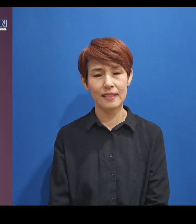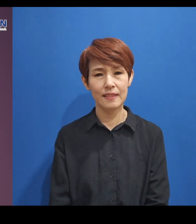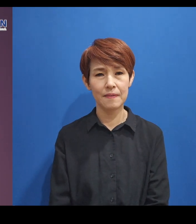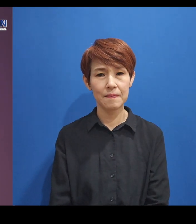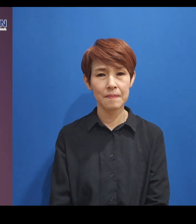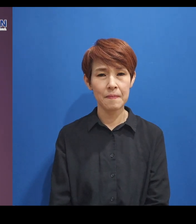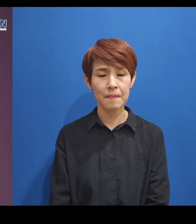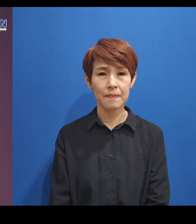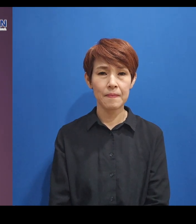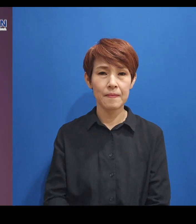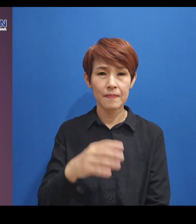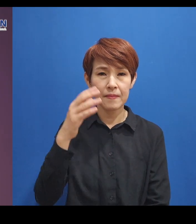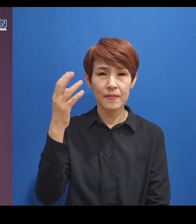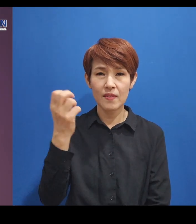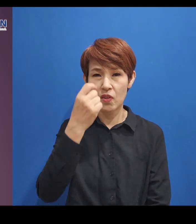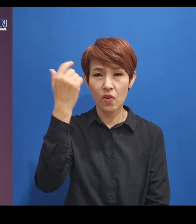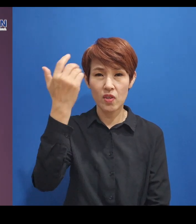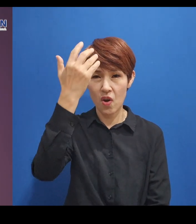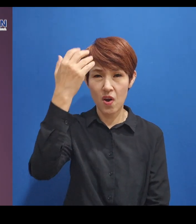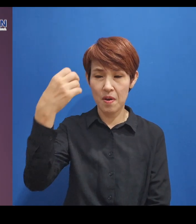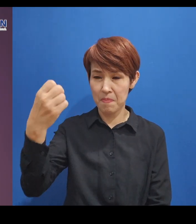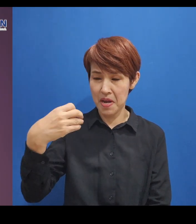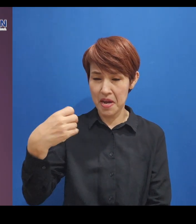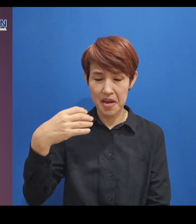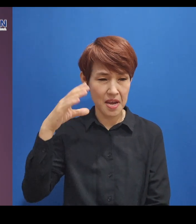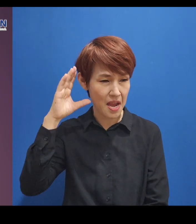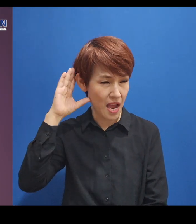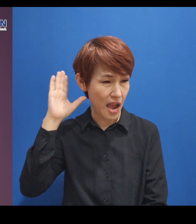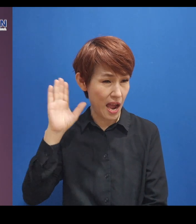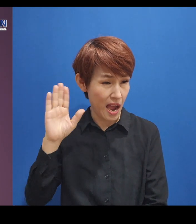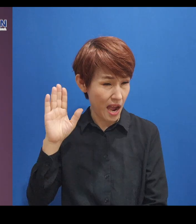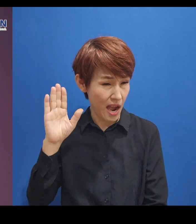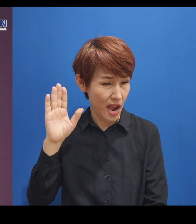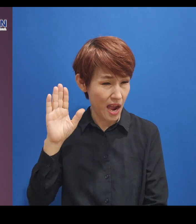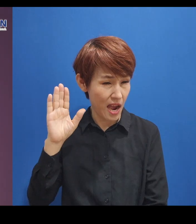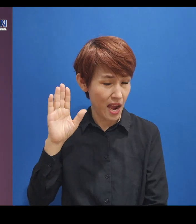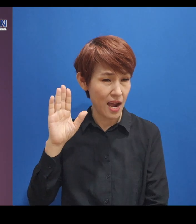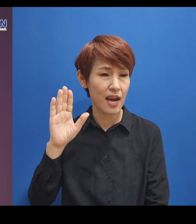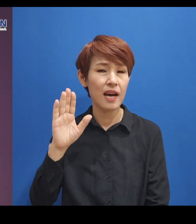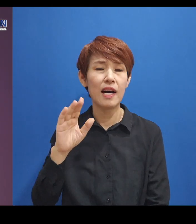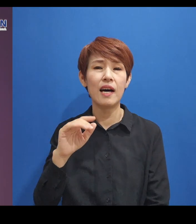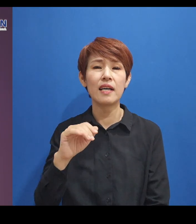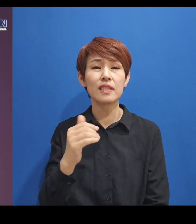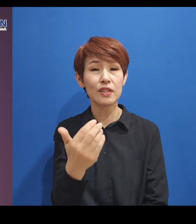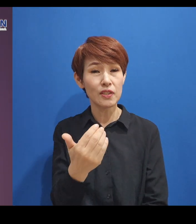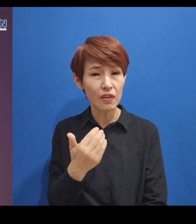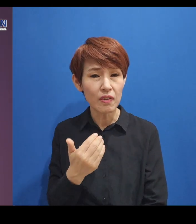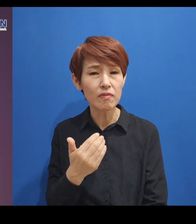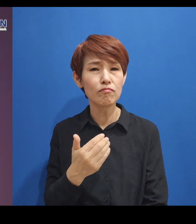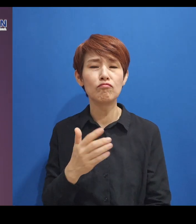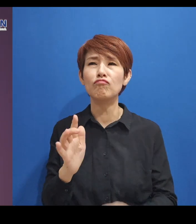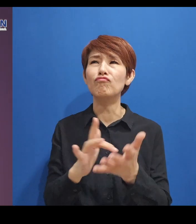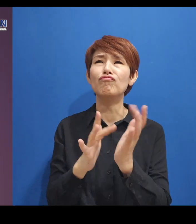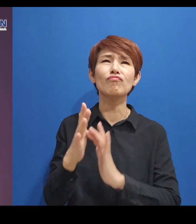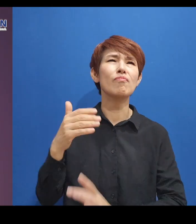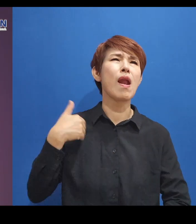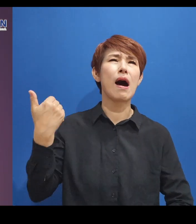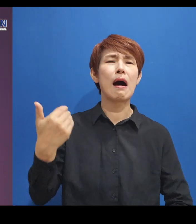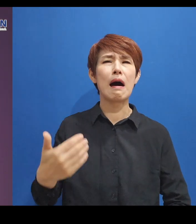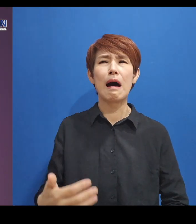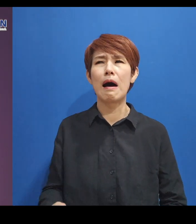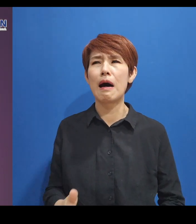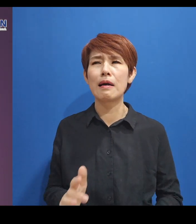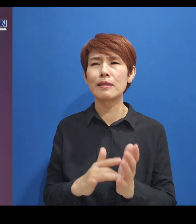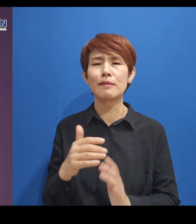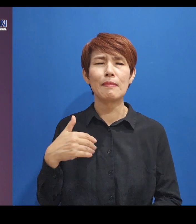성령의 증언을 듣기 전에는 여자아이 앞에서도 나는 예수를 모른다. 아무 능력이